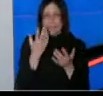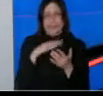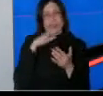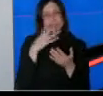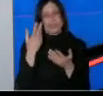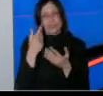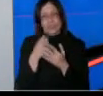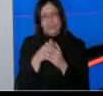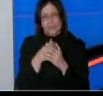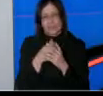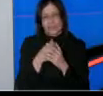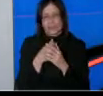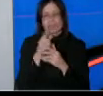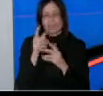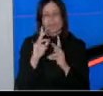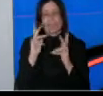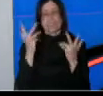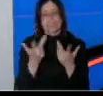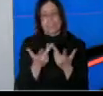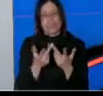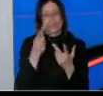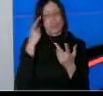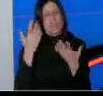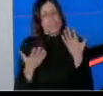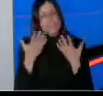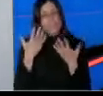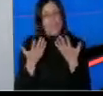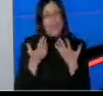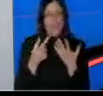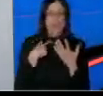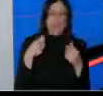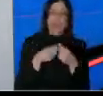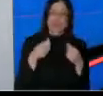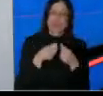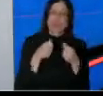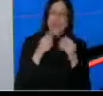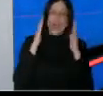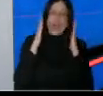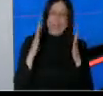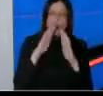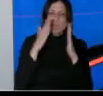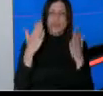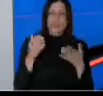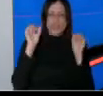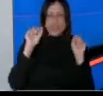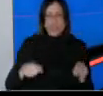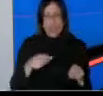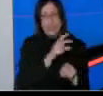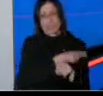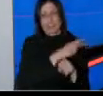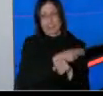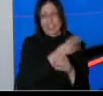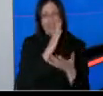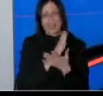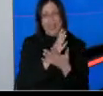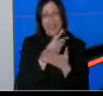ערעור, הציבור, כלומר, שהוא מערער היום על כל מה שקשור לאמון במוסדות השלטון, המשטרה כבר מזוהה